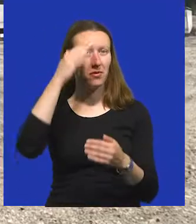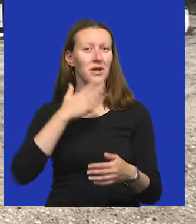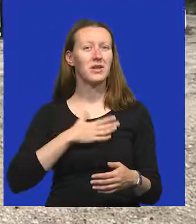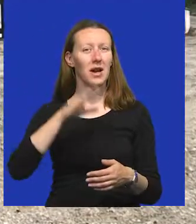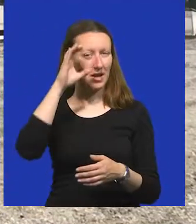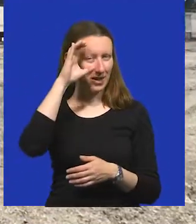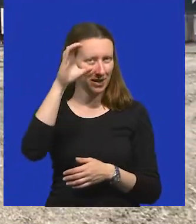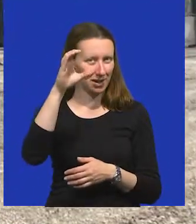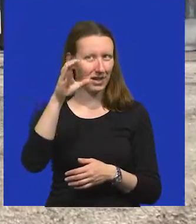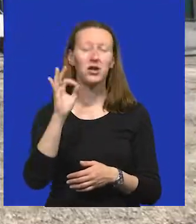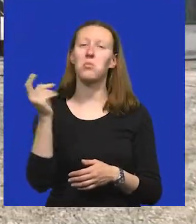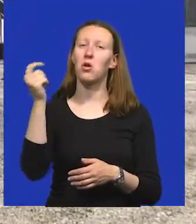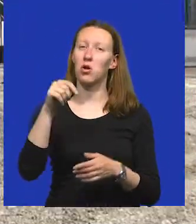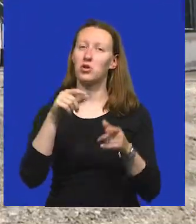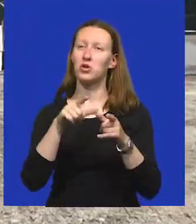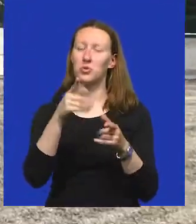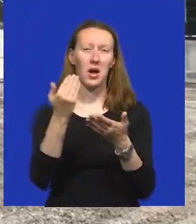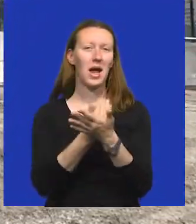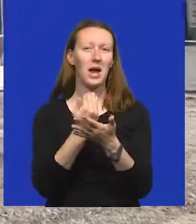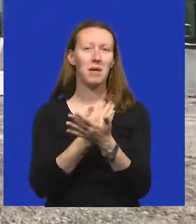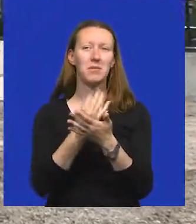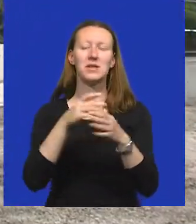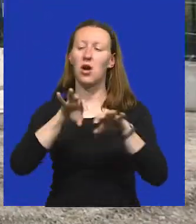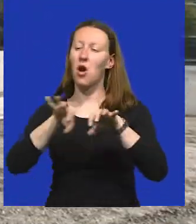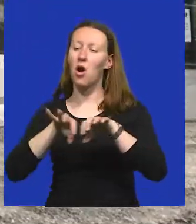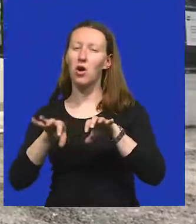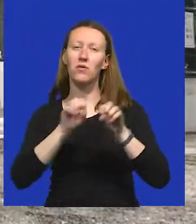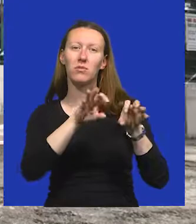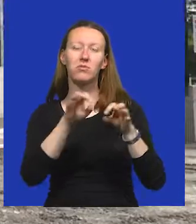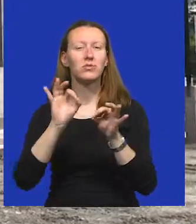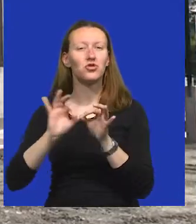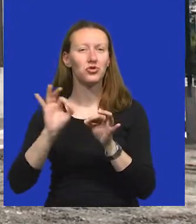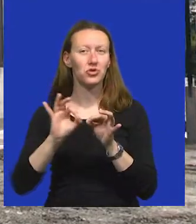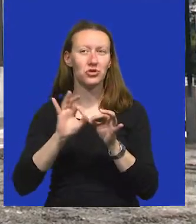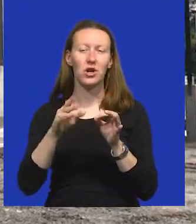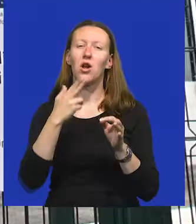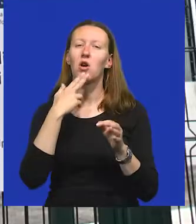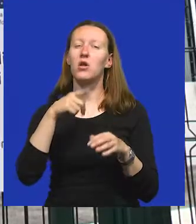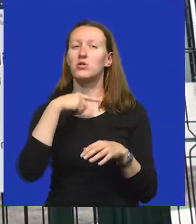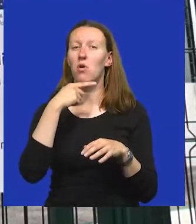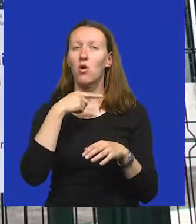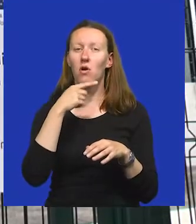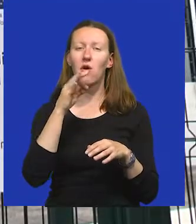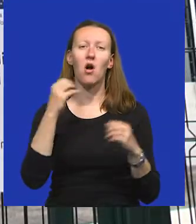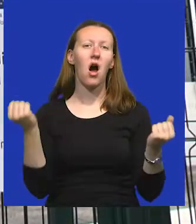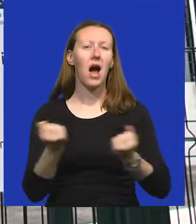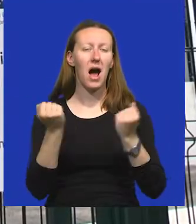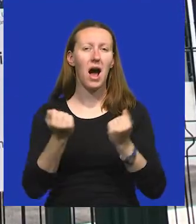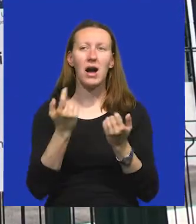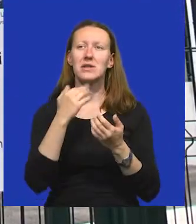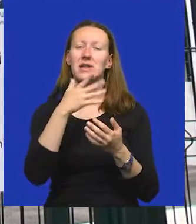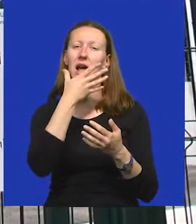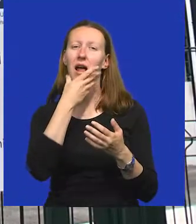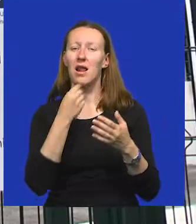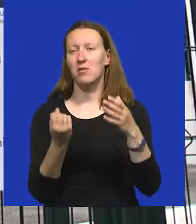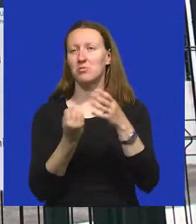Buonasera carissimi telespettatori e benvenuti nella trasmissione Differenzia, Ricicla, Risparmia, nella quale parleremo dell'azione per